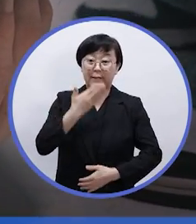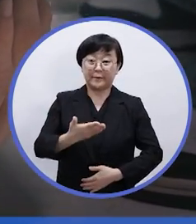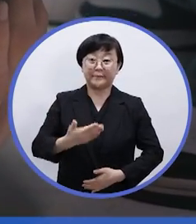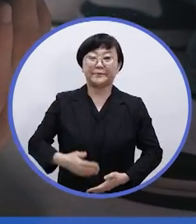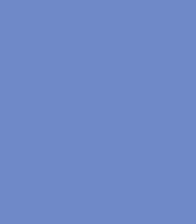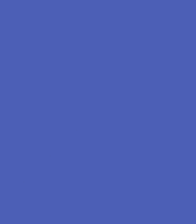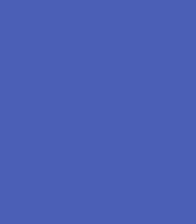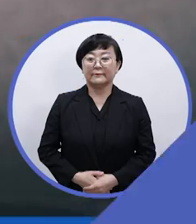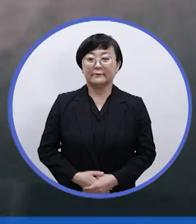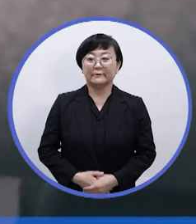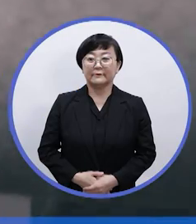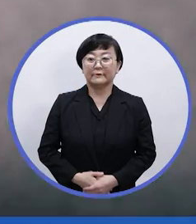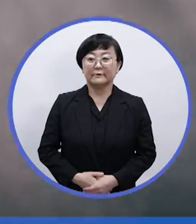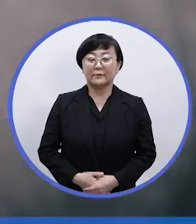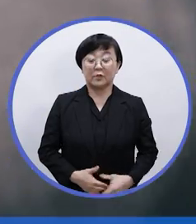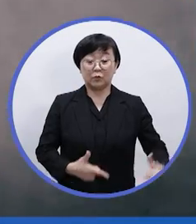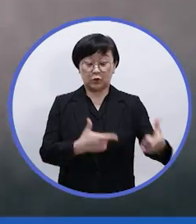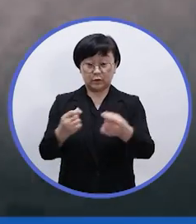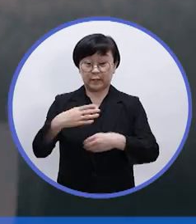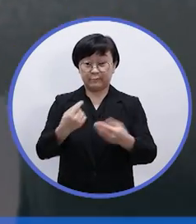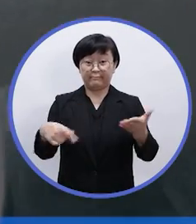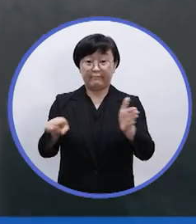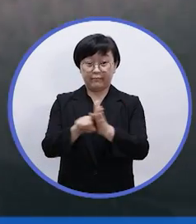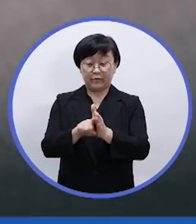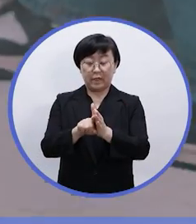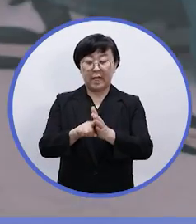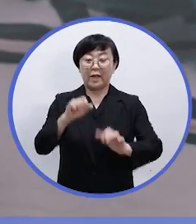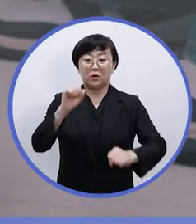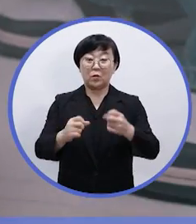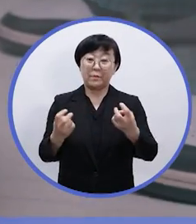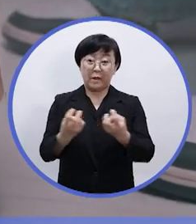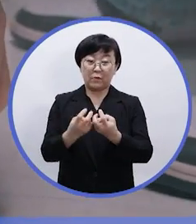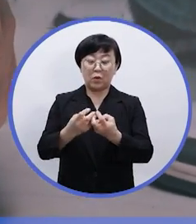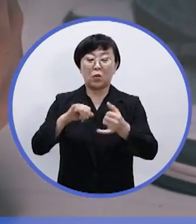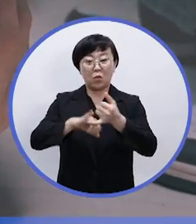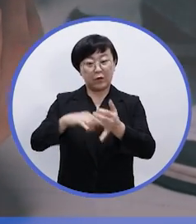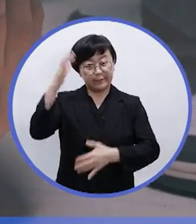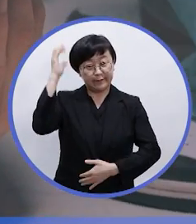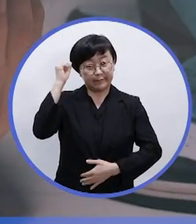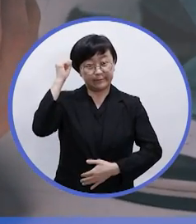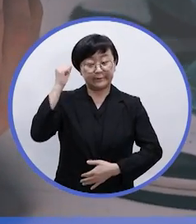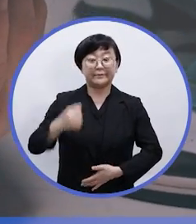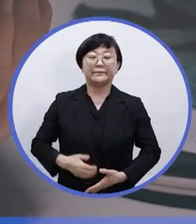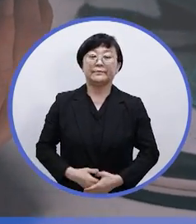있습니다. 모두의 안전을 위한 행동 요령 꼭 기억해 주세요.